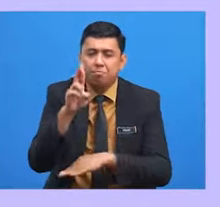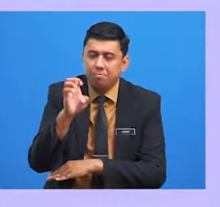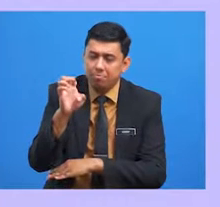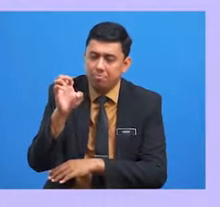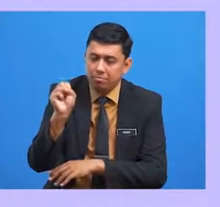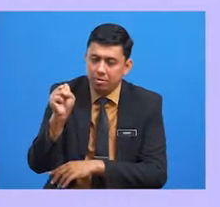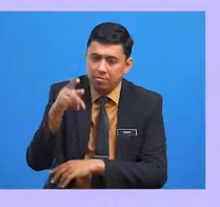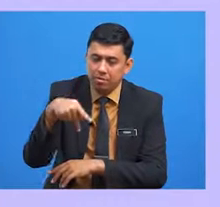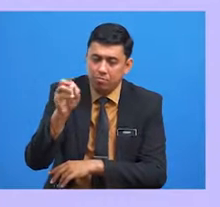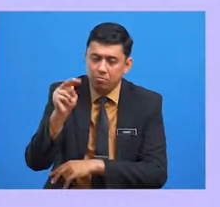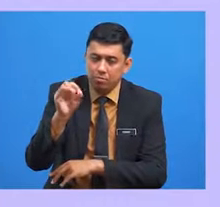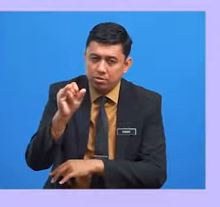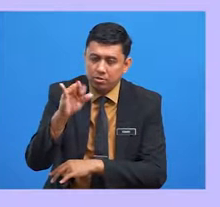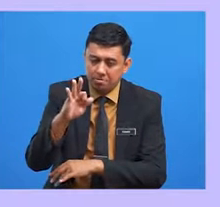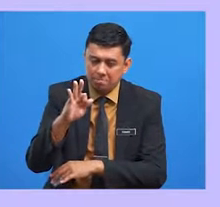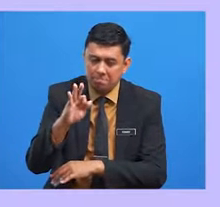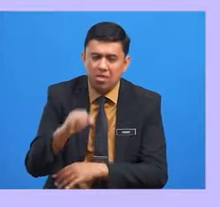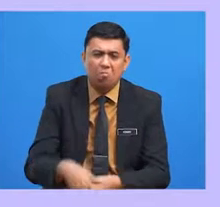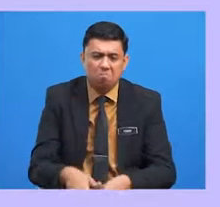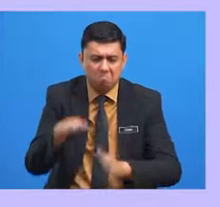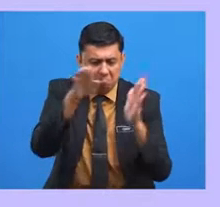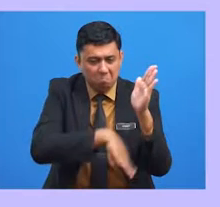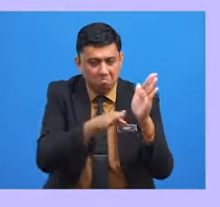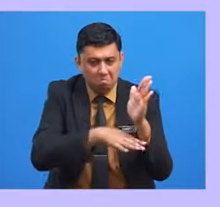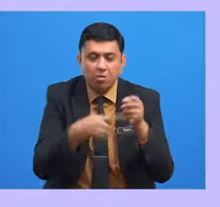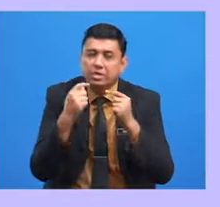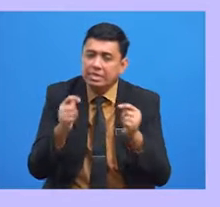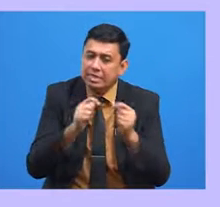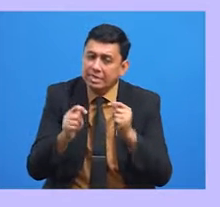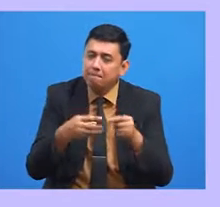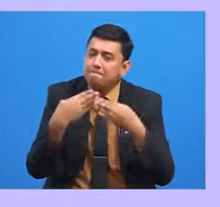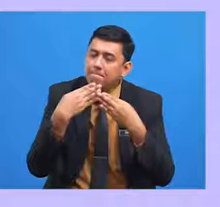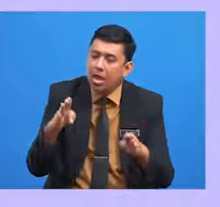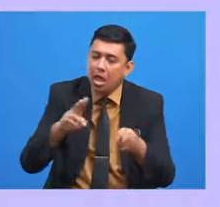pembeli tidak atau kurang bertindak balas terhadap perubahan harga.